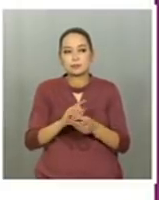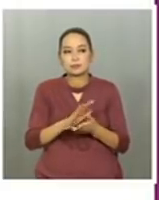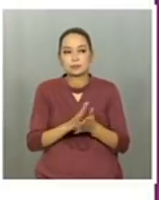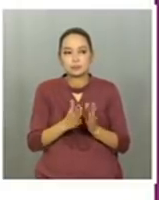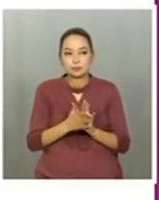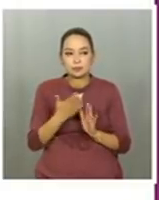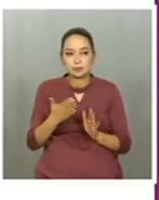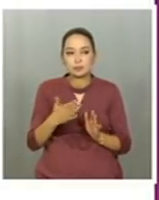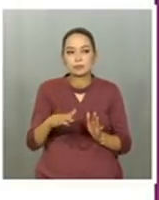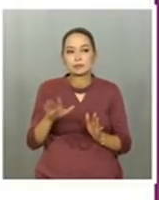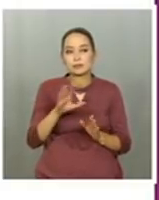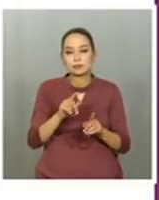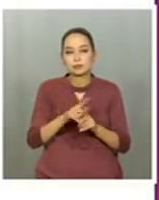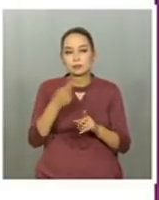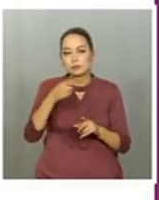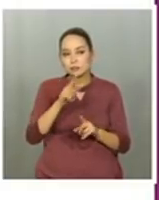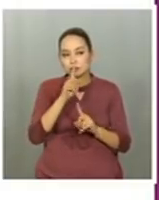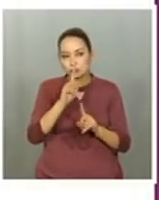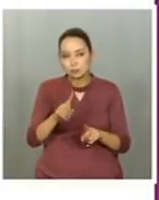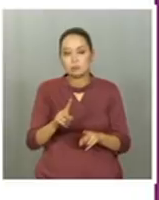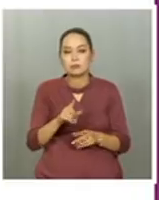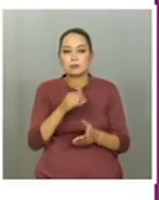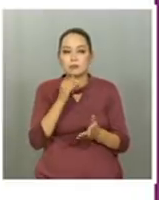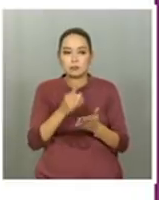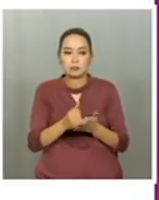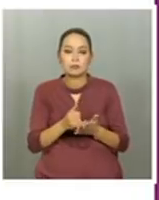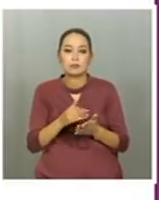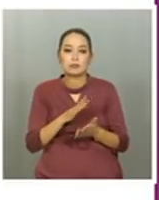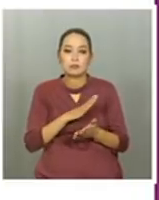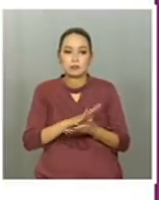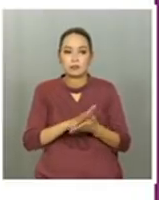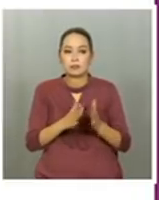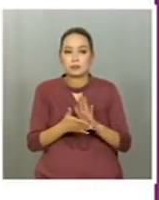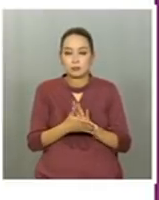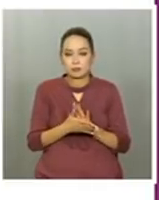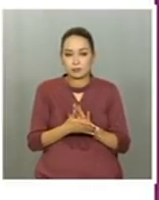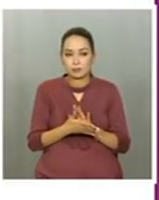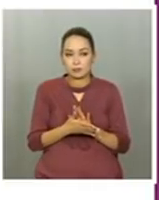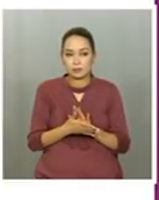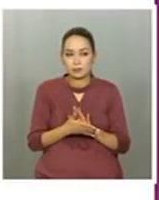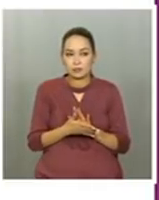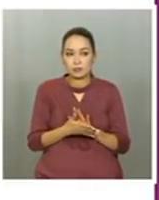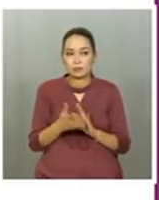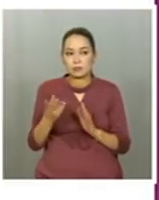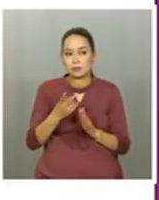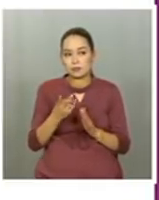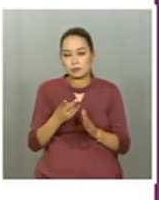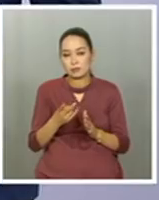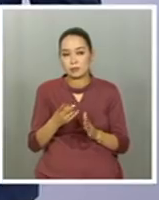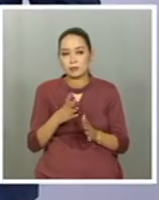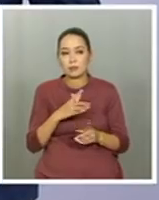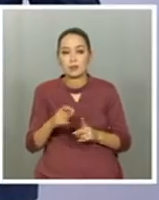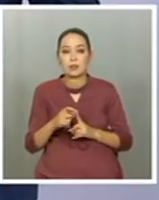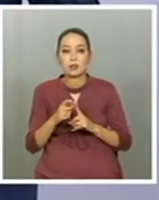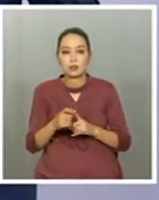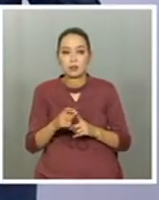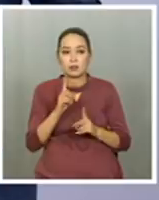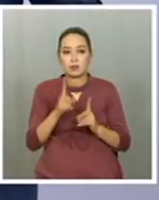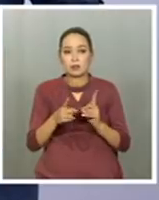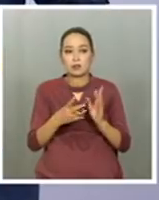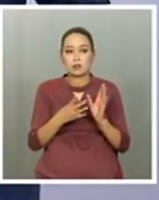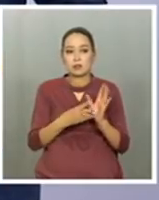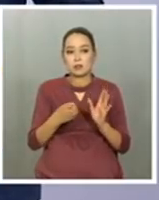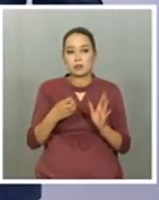жасасты. Яғни бұл шарт бойынша Германия соғыс шығындарын өтемеуге тиісті болды. 1917